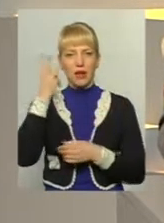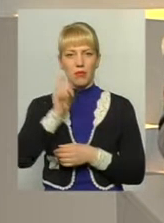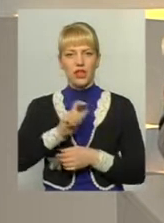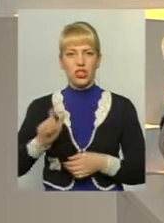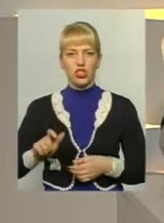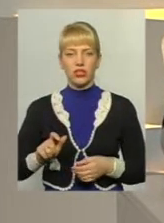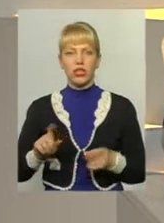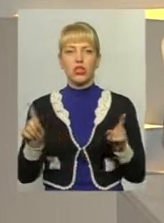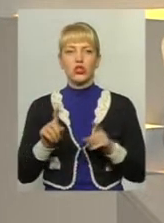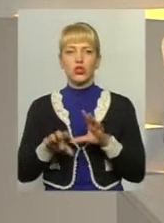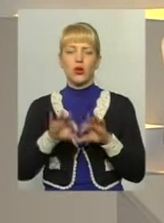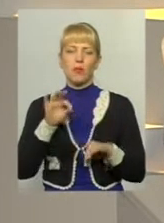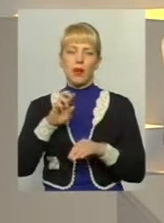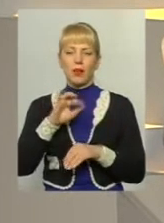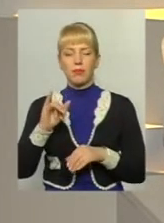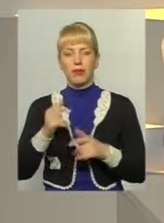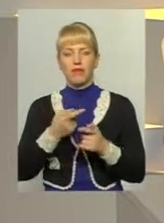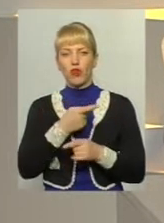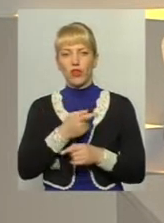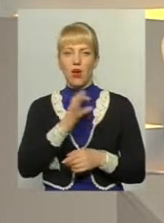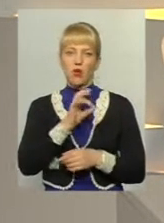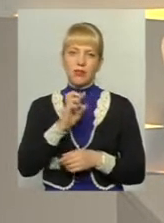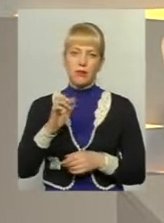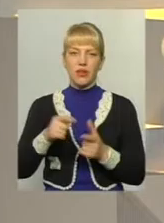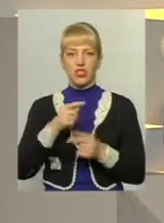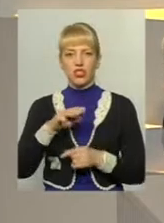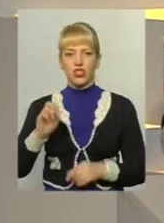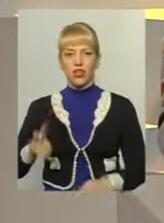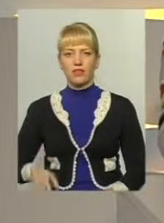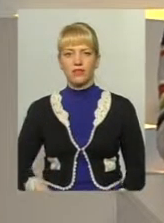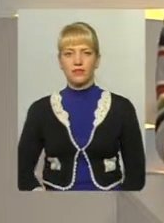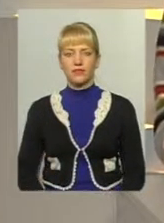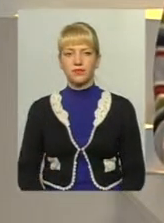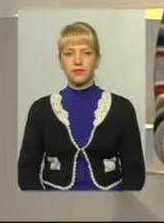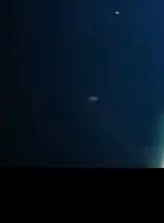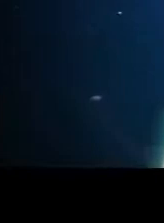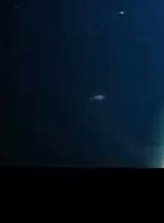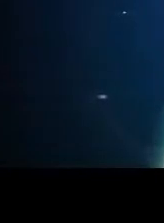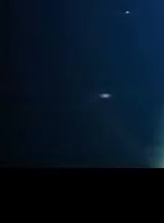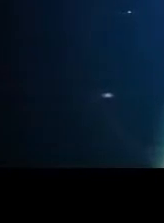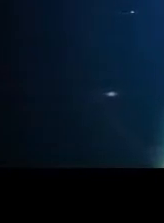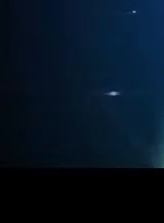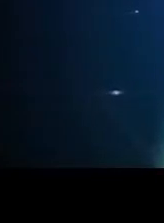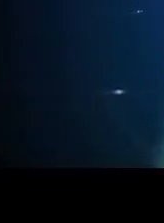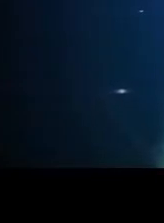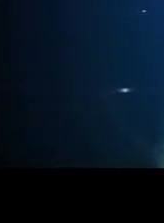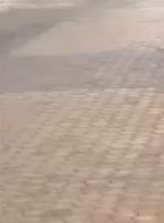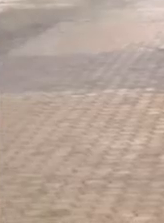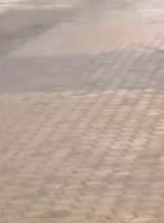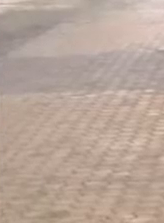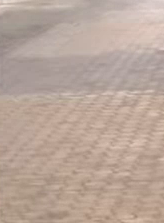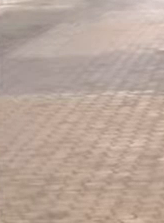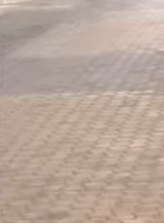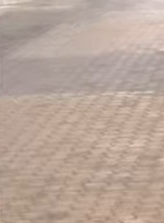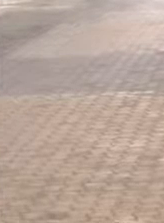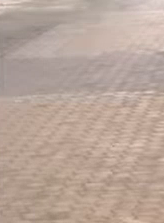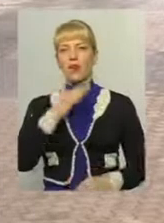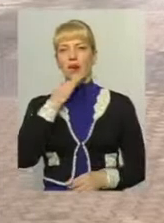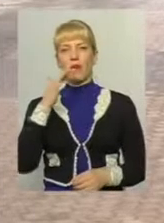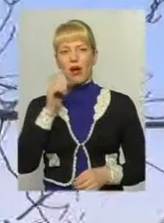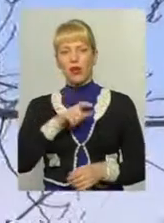і побачили, і можуть поділитися своїм позитивним досвідом. Дякую, пане Богдан. Отже, питання спірне. А наша знімальна група вийшла на